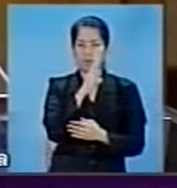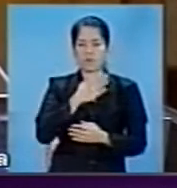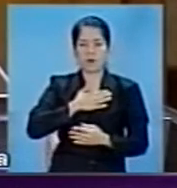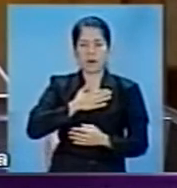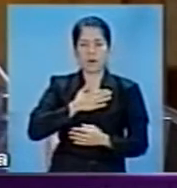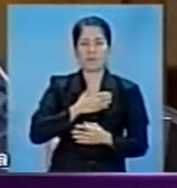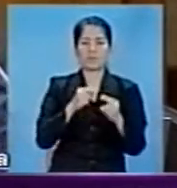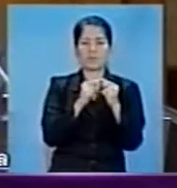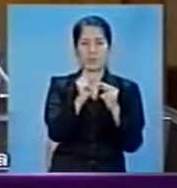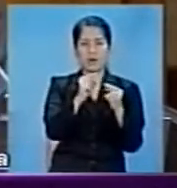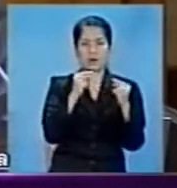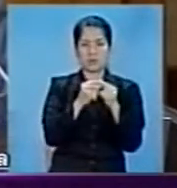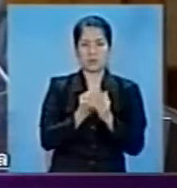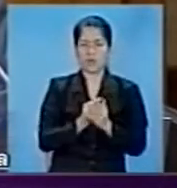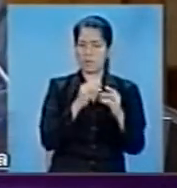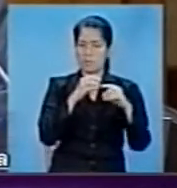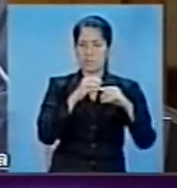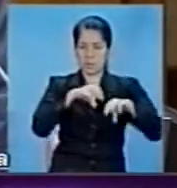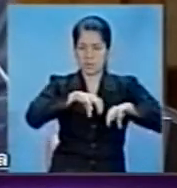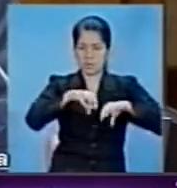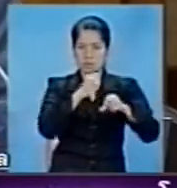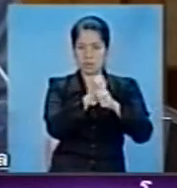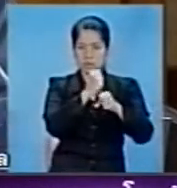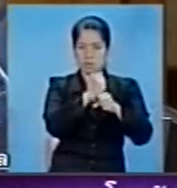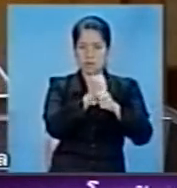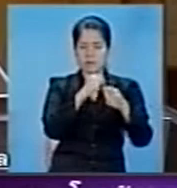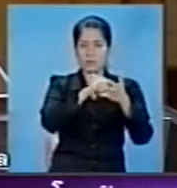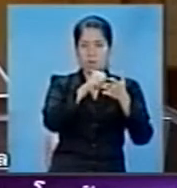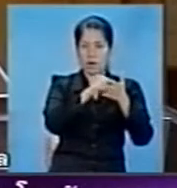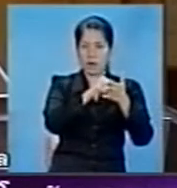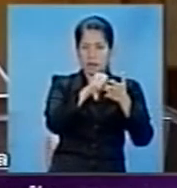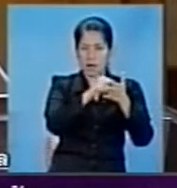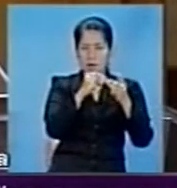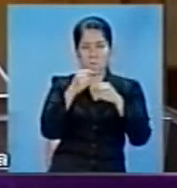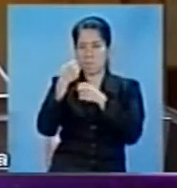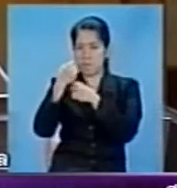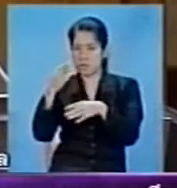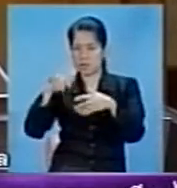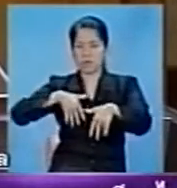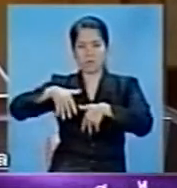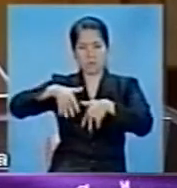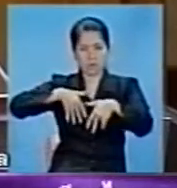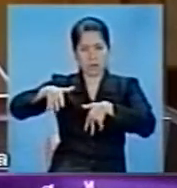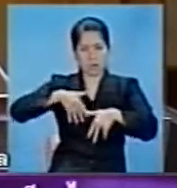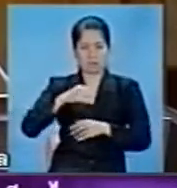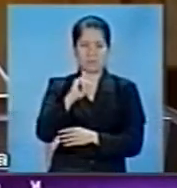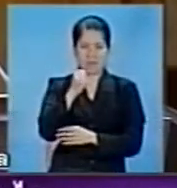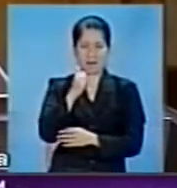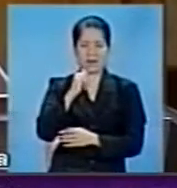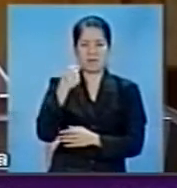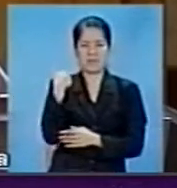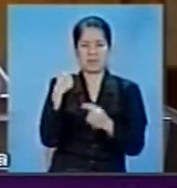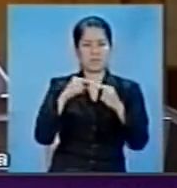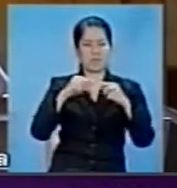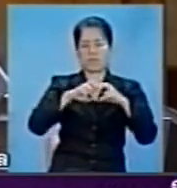าโดยไม่มีการตรวจสอบกับความต้องการของประชาชนอาจจะเกิดปัญหาความขัดแย้งที่ลุก